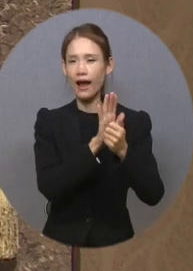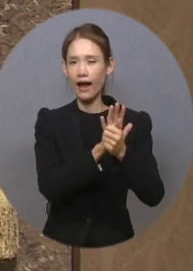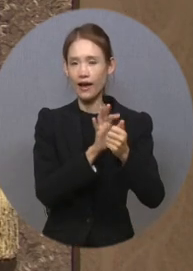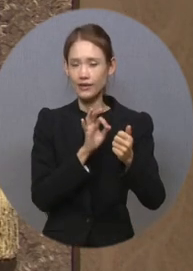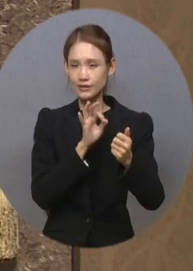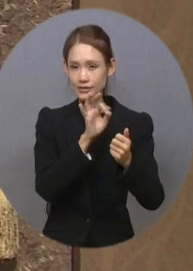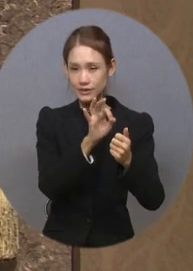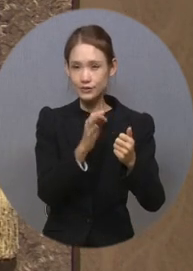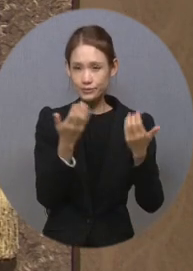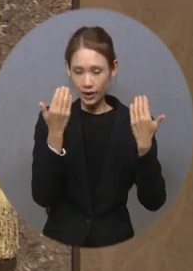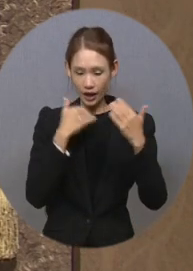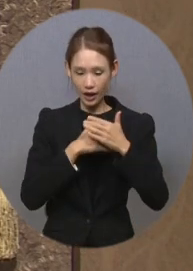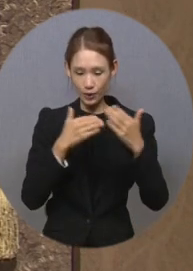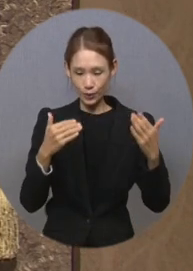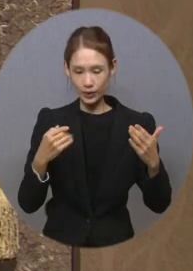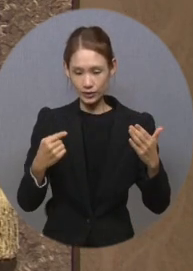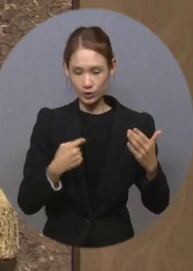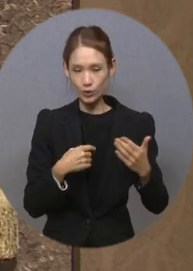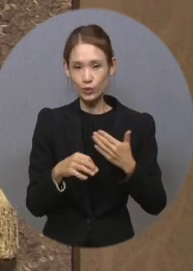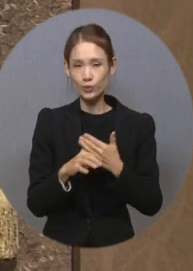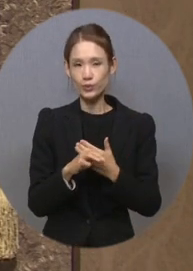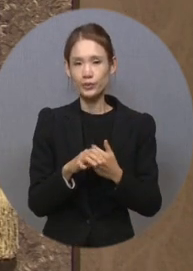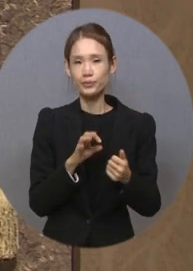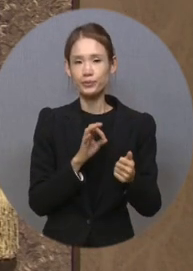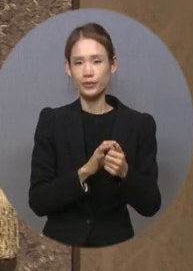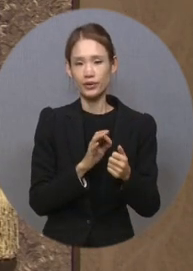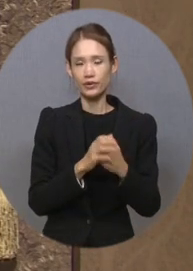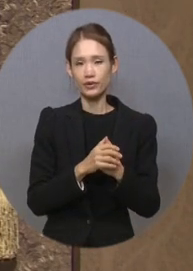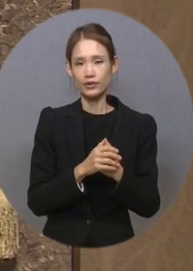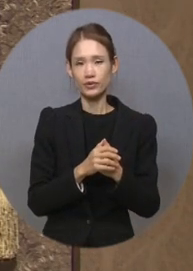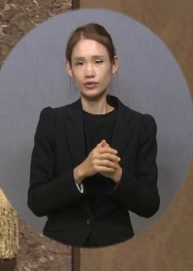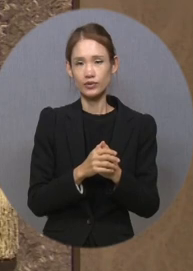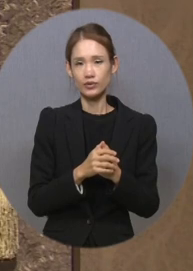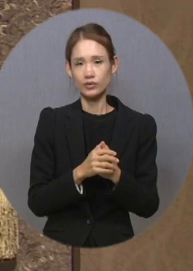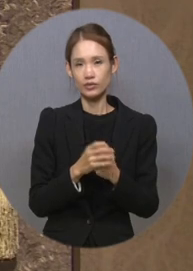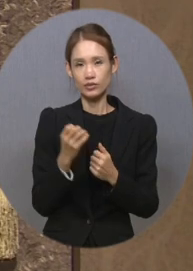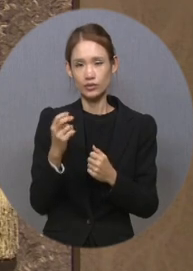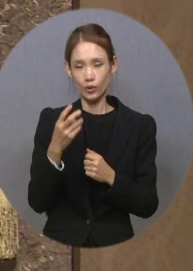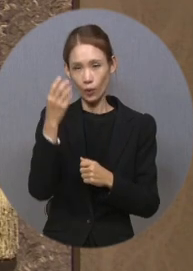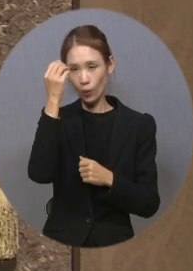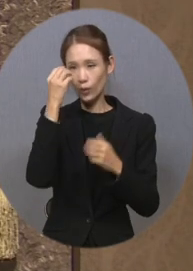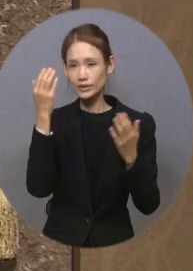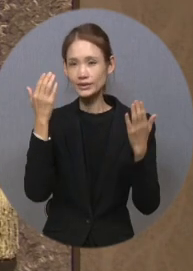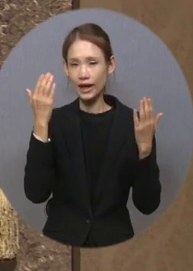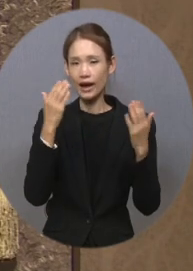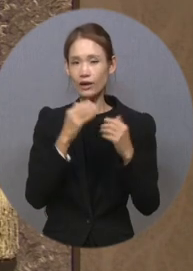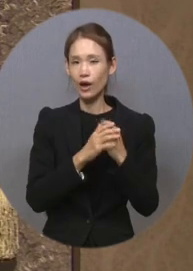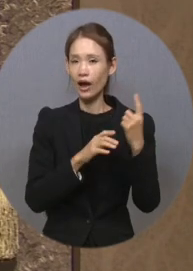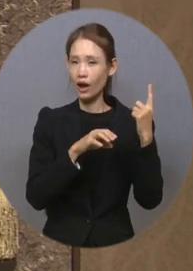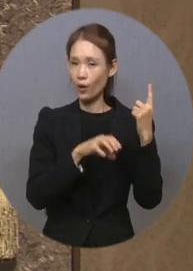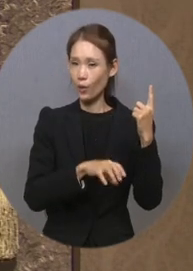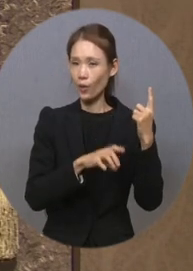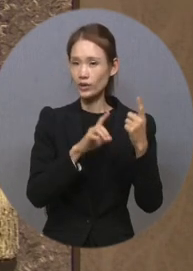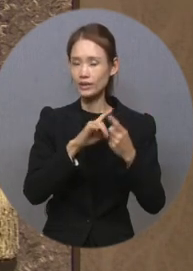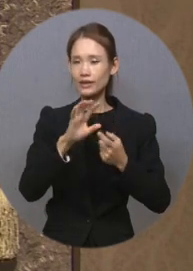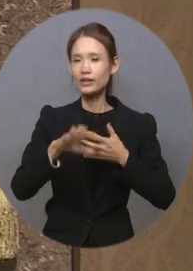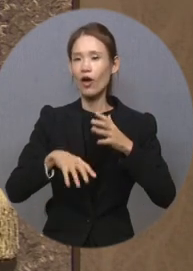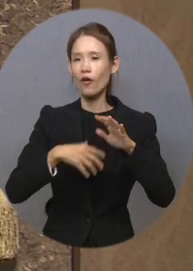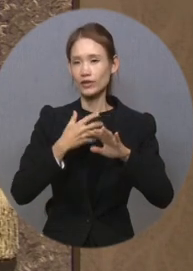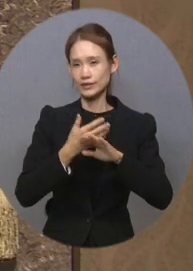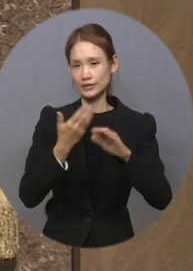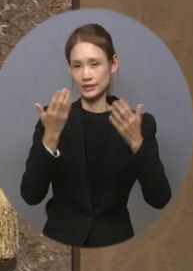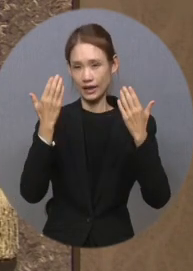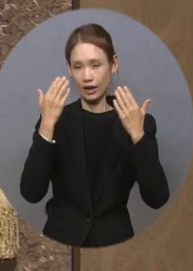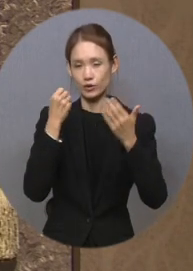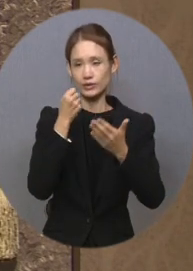학교로 진학하면은 지원한다든지 이런 이제 유인책도 있고요. 예. 또 고등학교 한 곳을 혁신 학교로 지정을